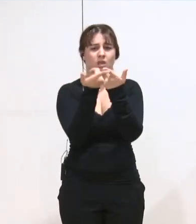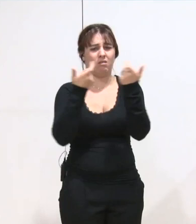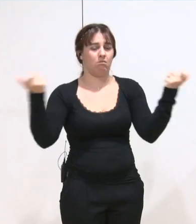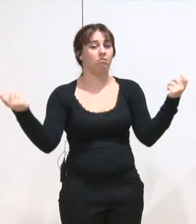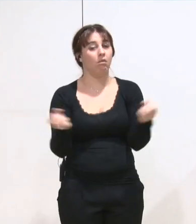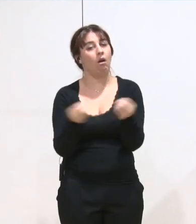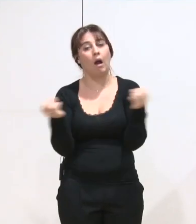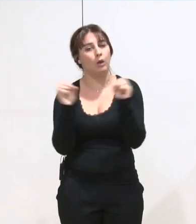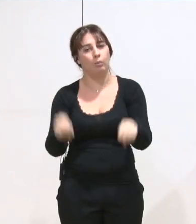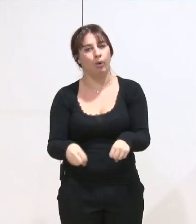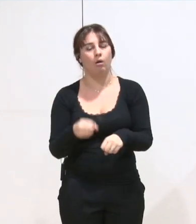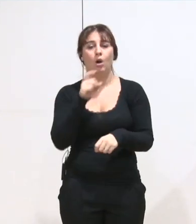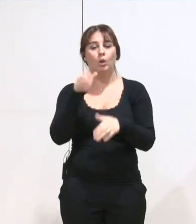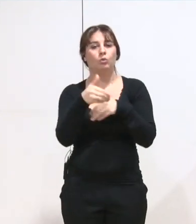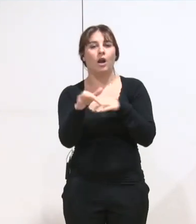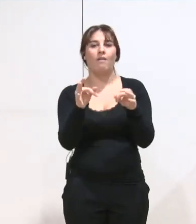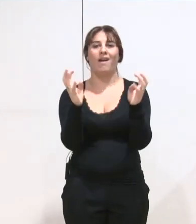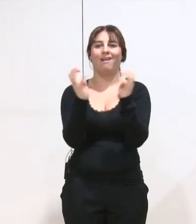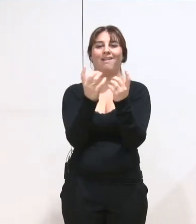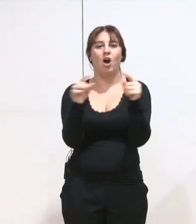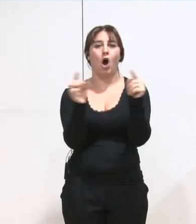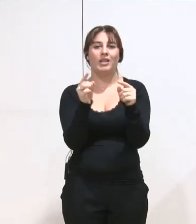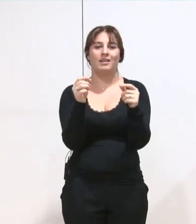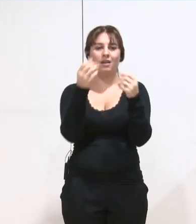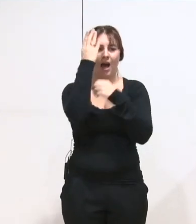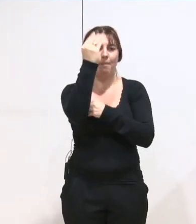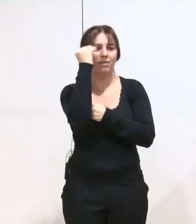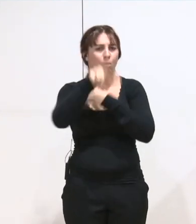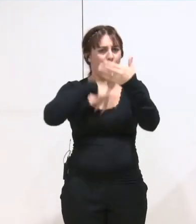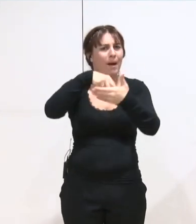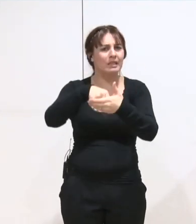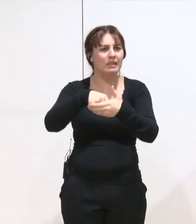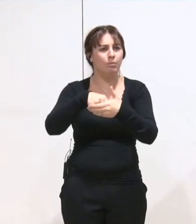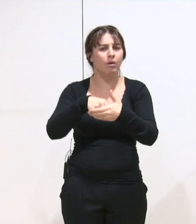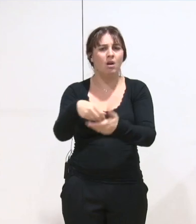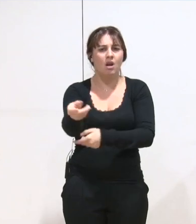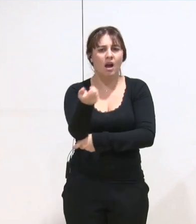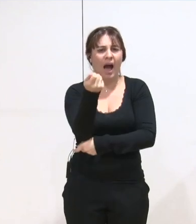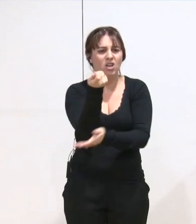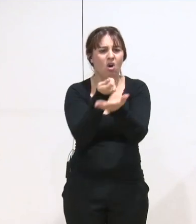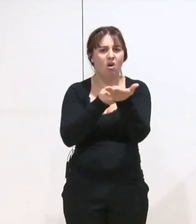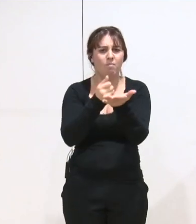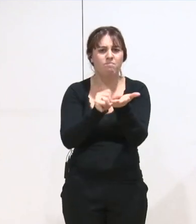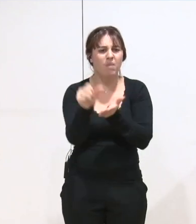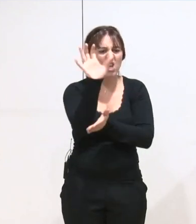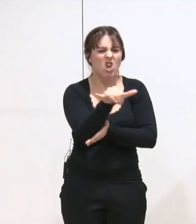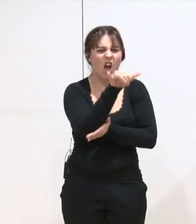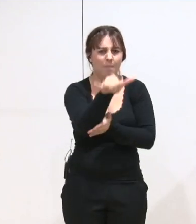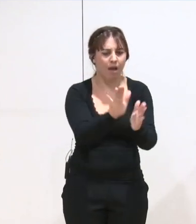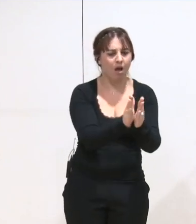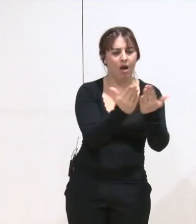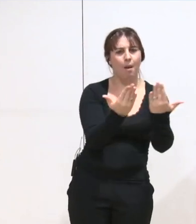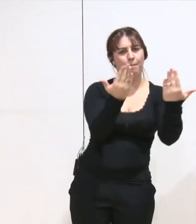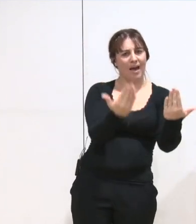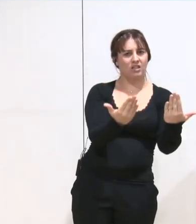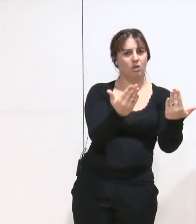On évoquera tout à l'heure plusieurs orchestres amateurs auxquels j'ai participé. On n'a jamais dépensé un seul centime pour acheter une partition parce que